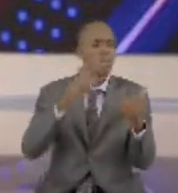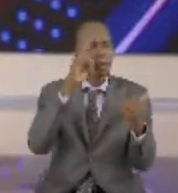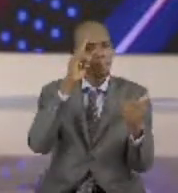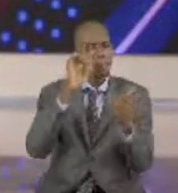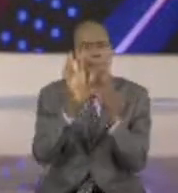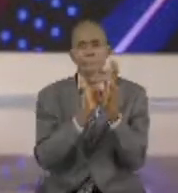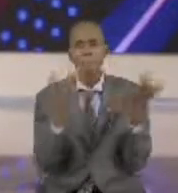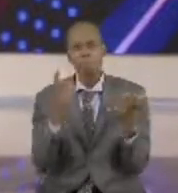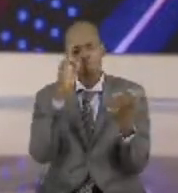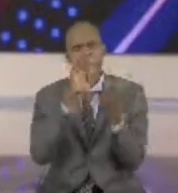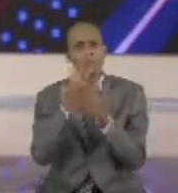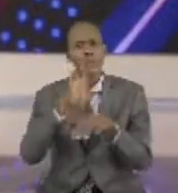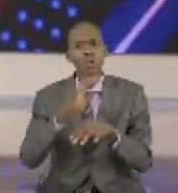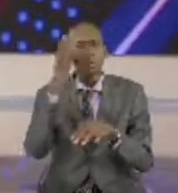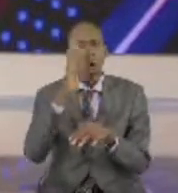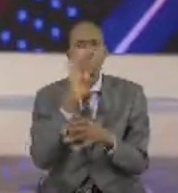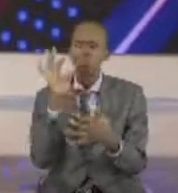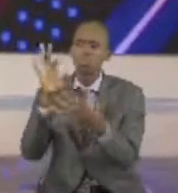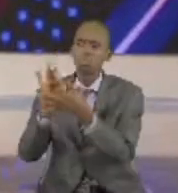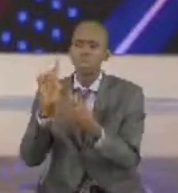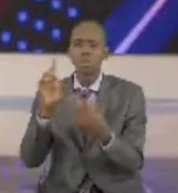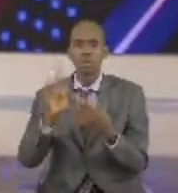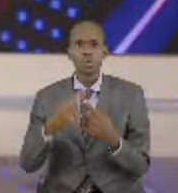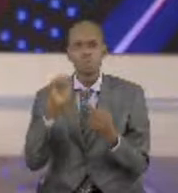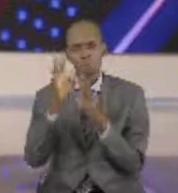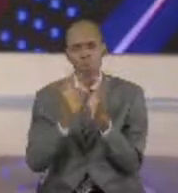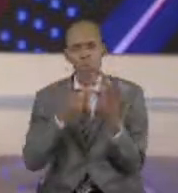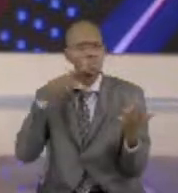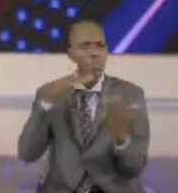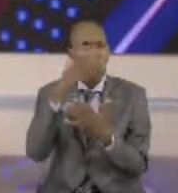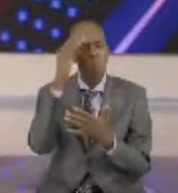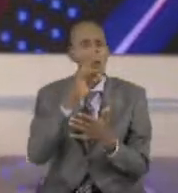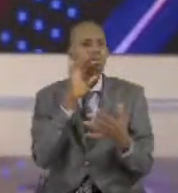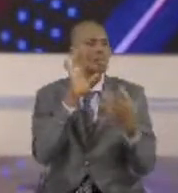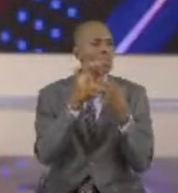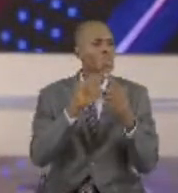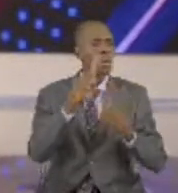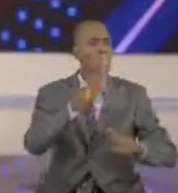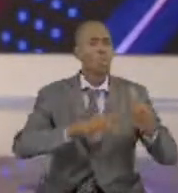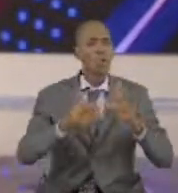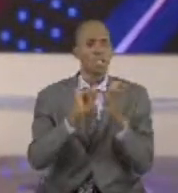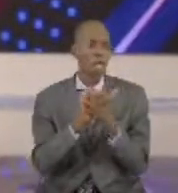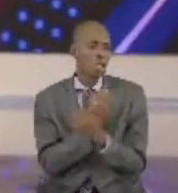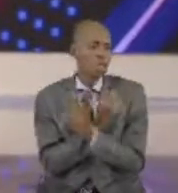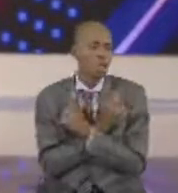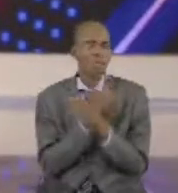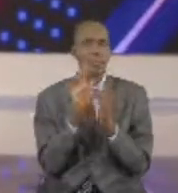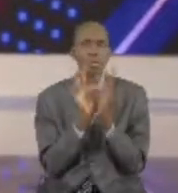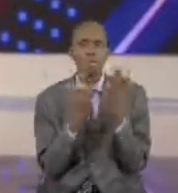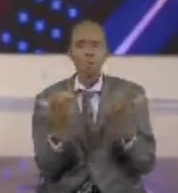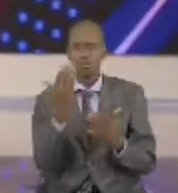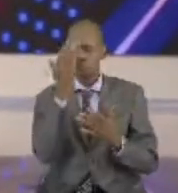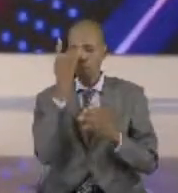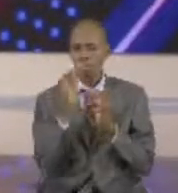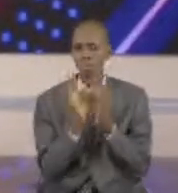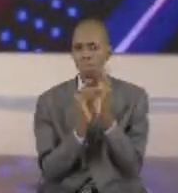êtes-vous connecté à une église qui étudie la Bible? Pourquoi êtes-vous connecté avec le peuple de Dieu? Pour dire qui aime la parole de Dieu, le